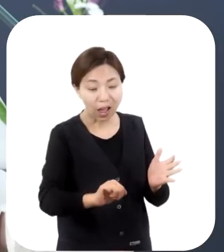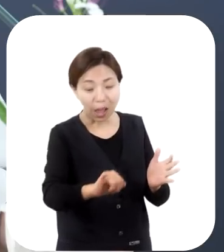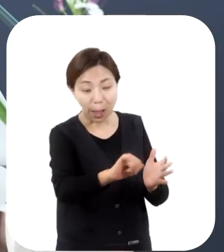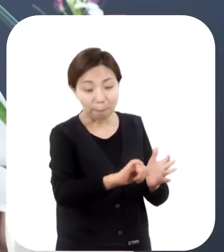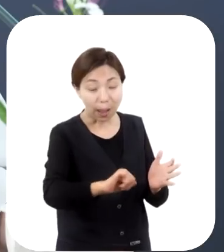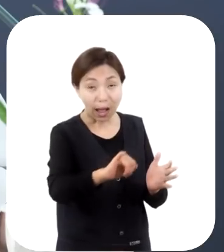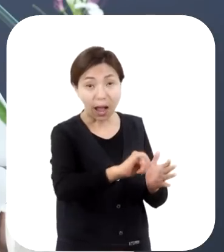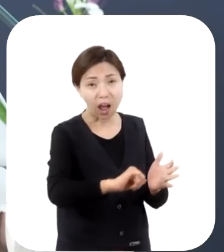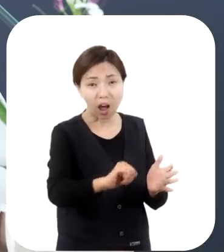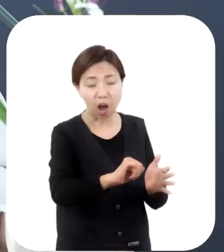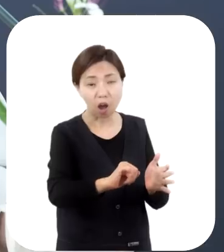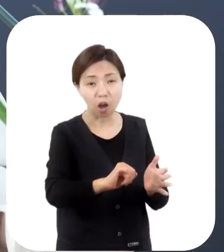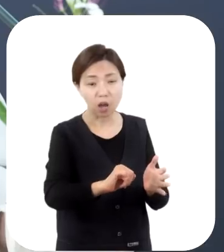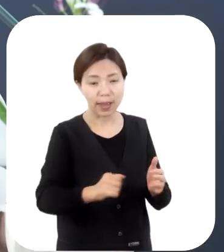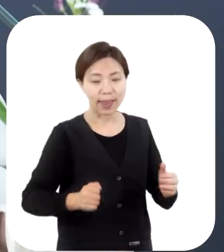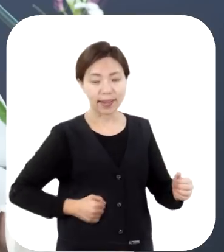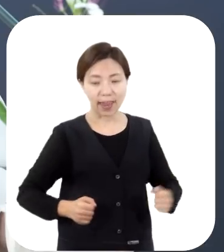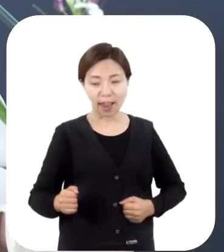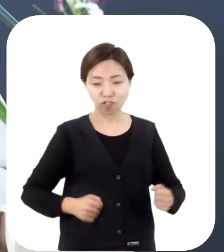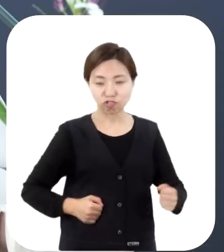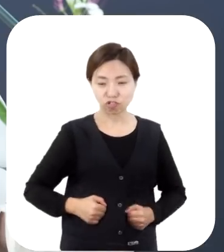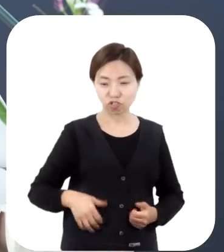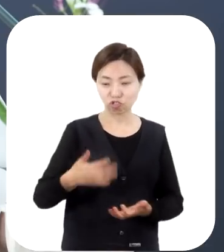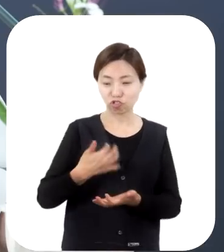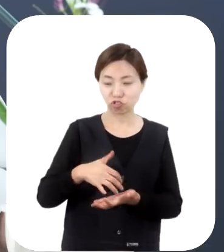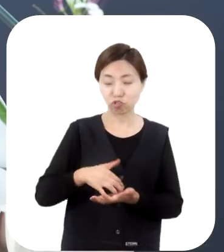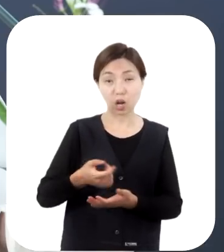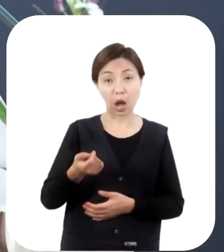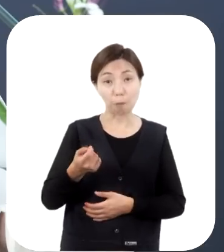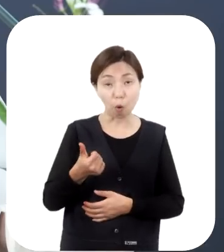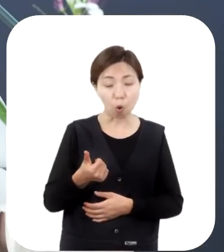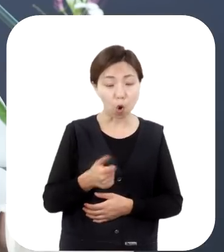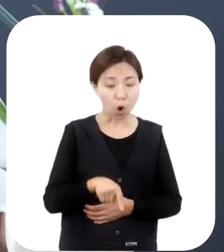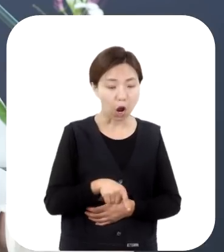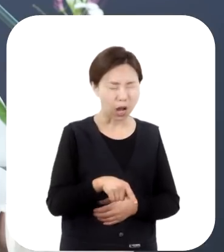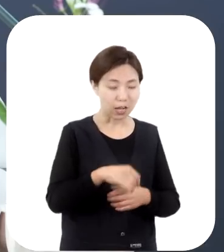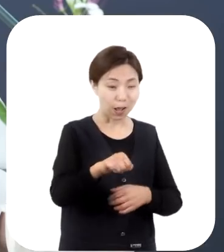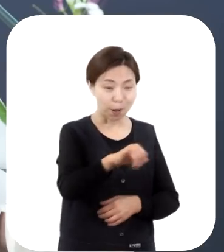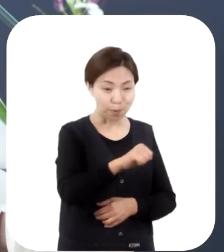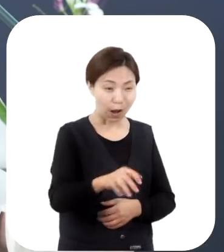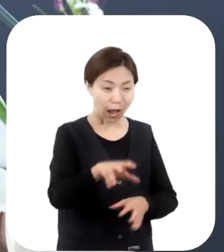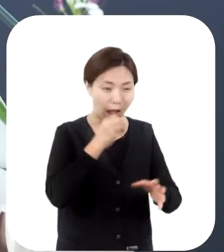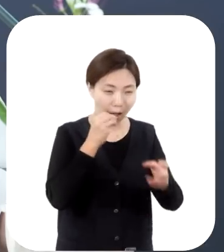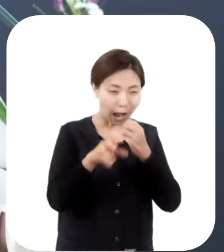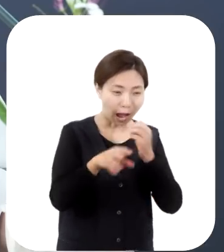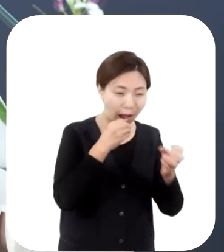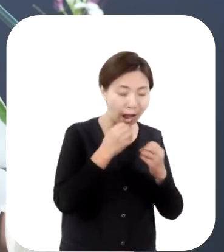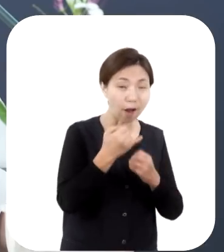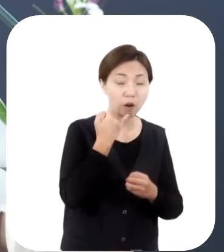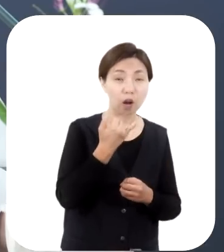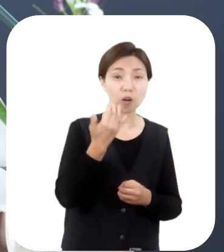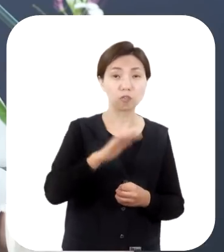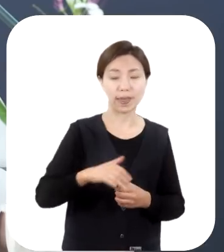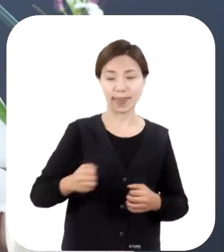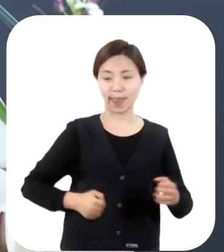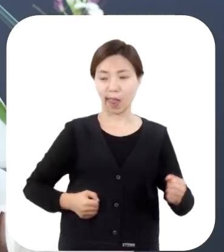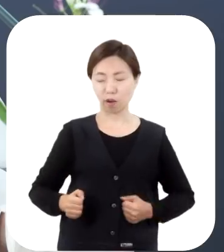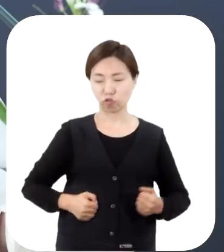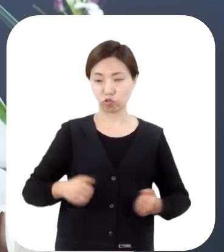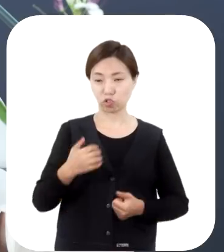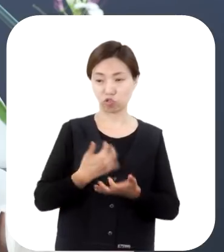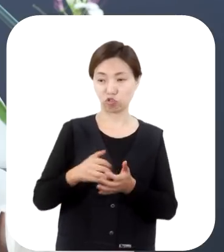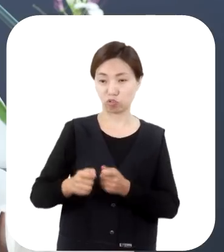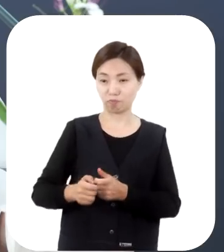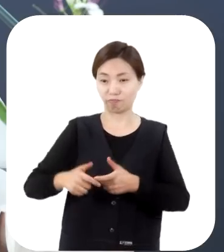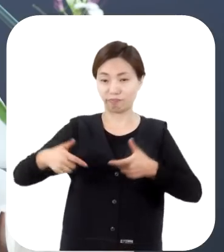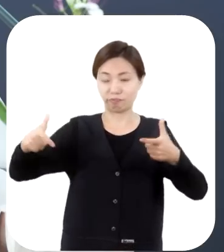물벌레는 개구리의 수가 적을 때는 무한 자원이었는데 개체 수가 늘어남으로 해서